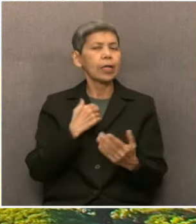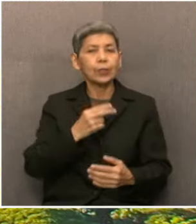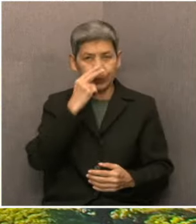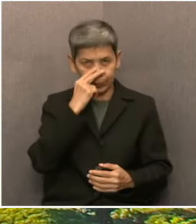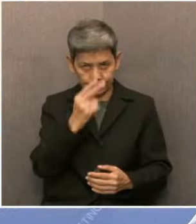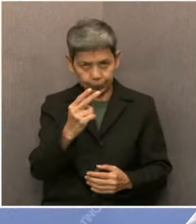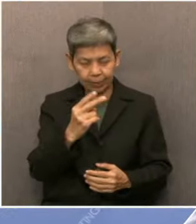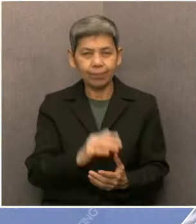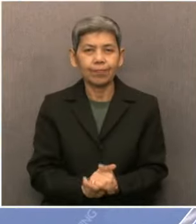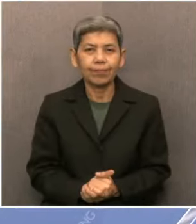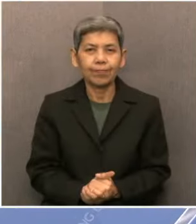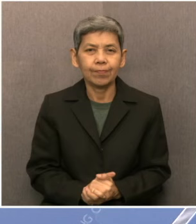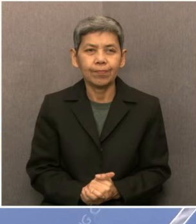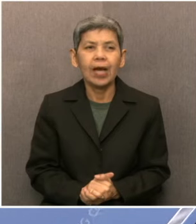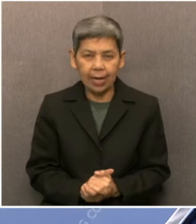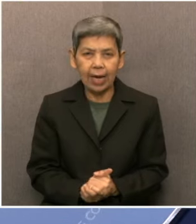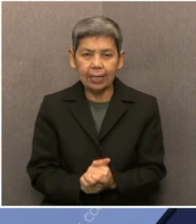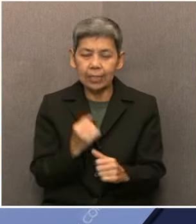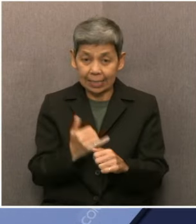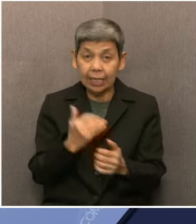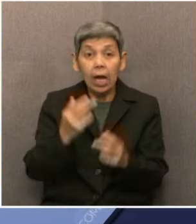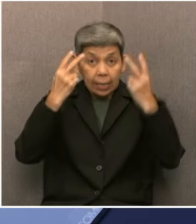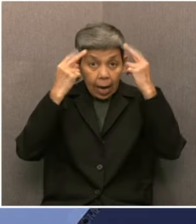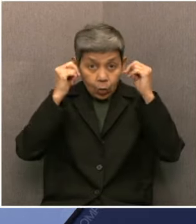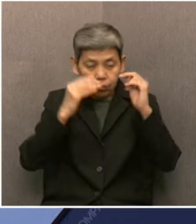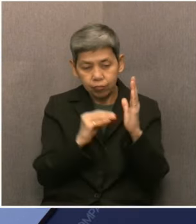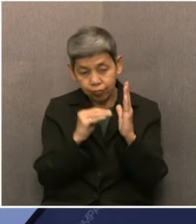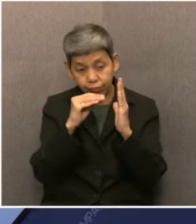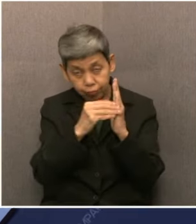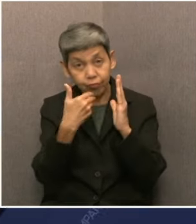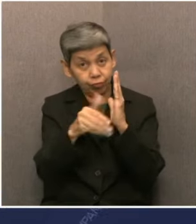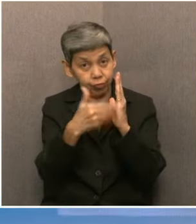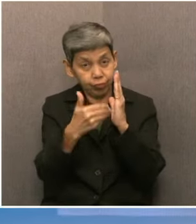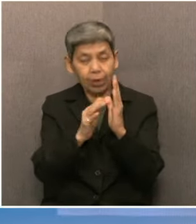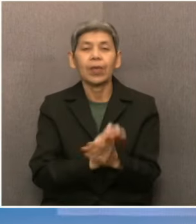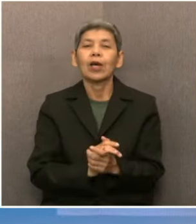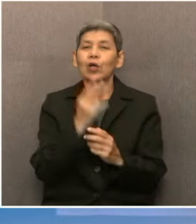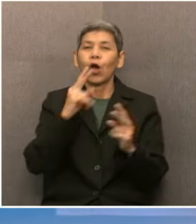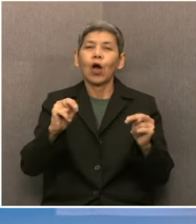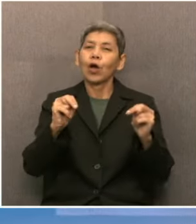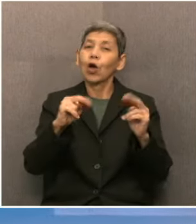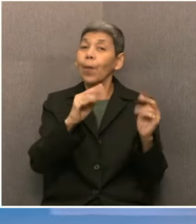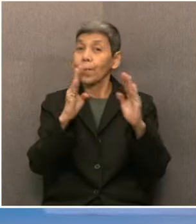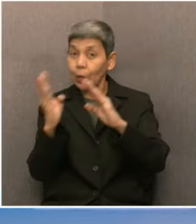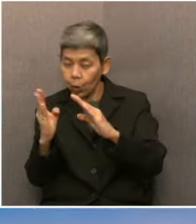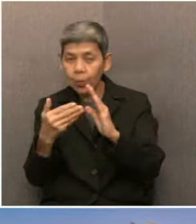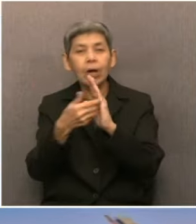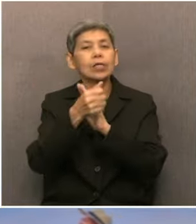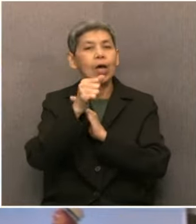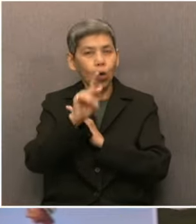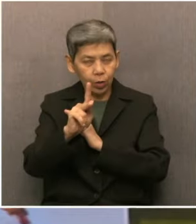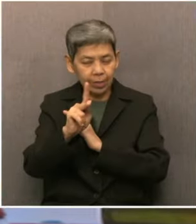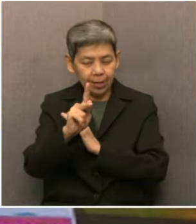ได้กับพี่ลิซ่าเลยครับค่ะเส้นทางการลงพื้นที่ของนายกรัฐมนตรีครั้งนี้นะคะก็จะเริ่มที่นครพนมต่อด้วยสกลนครและปิด